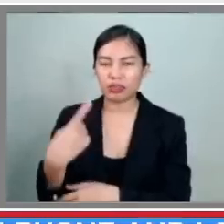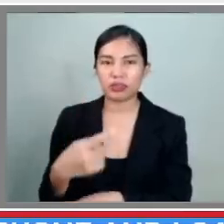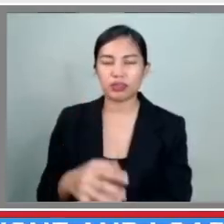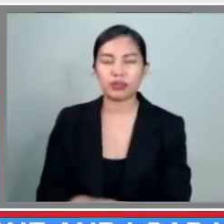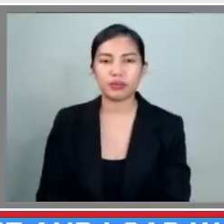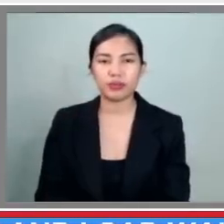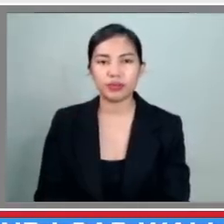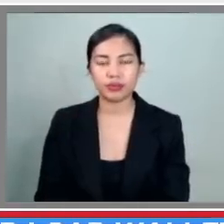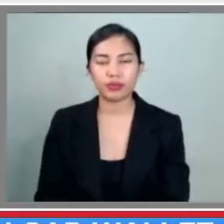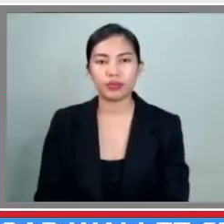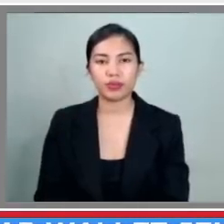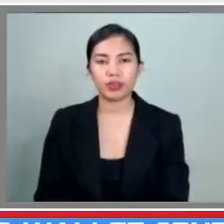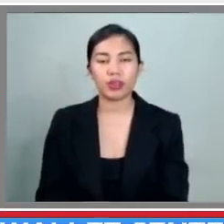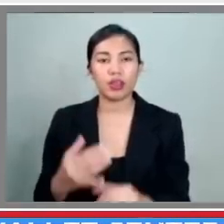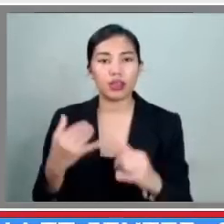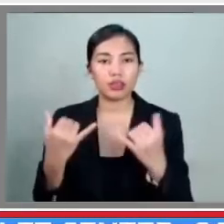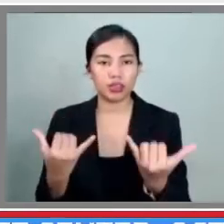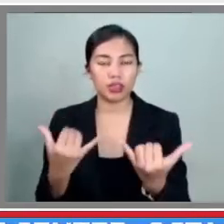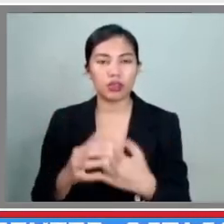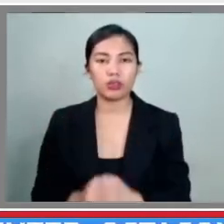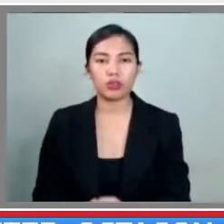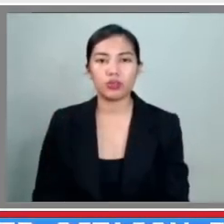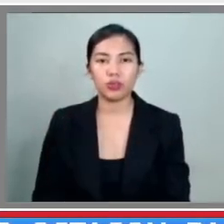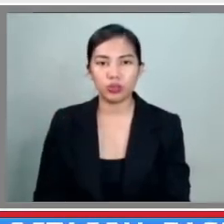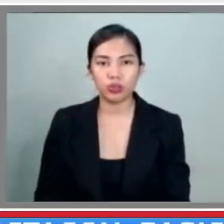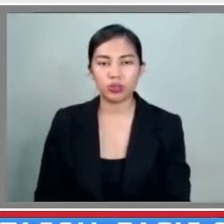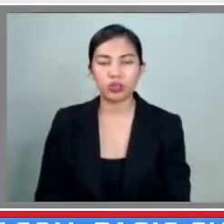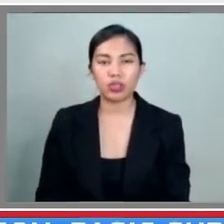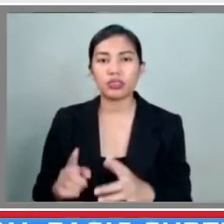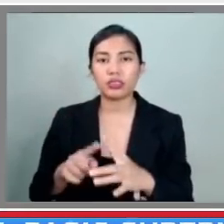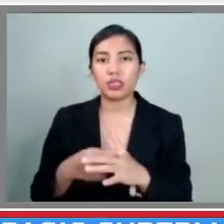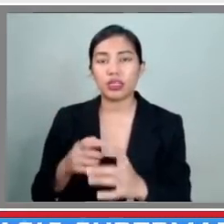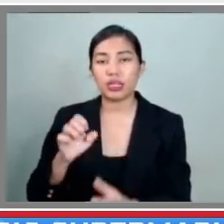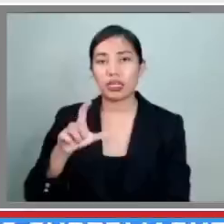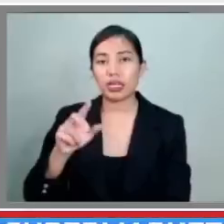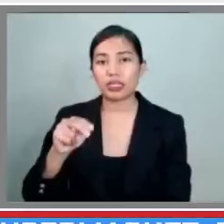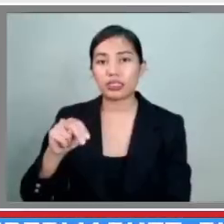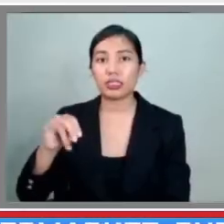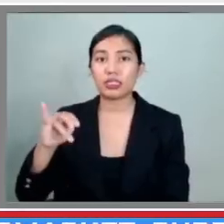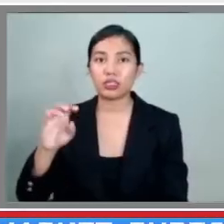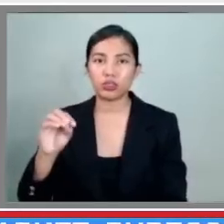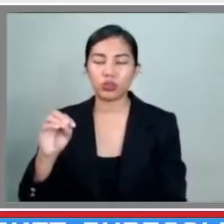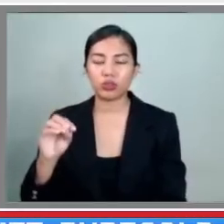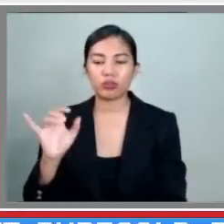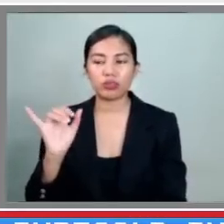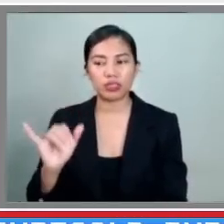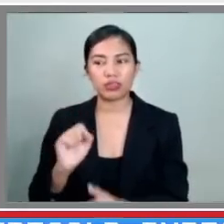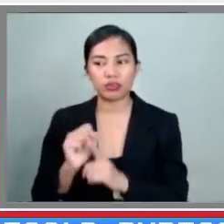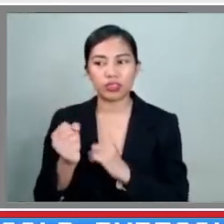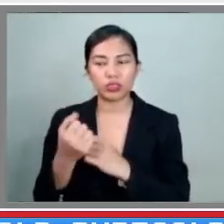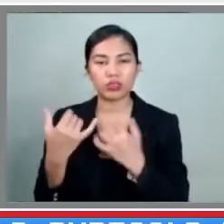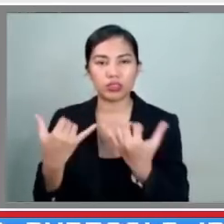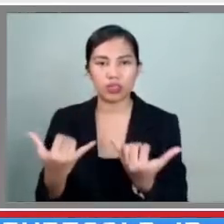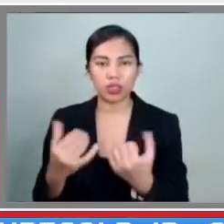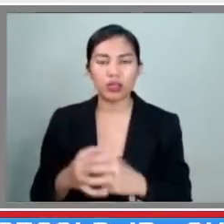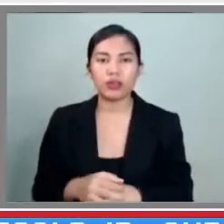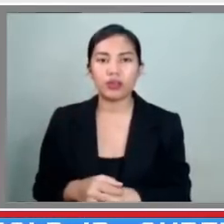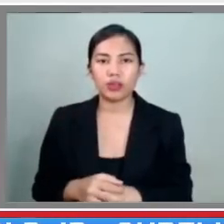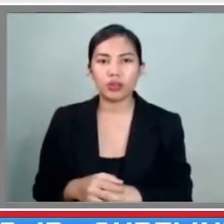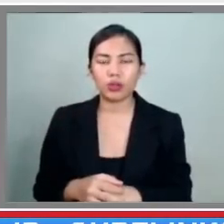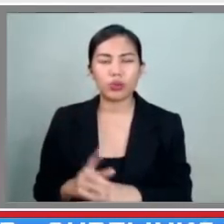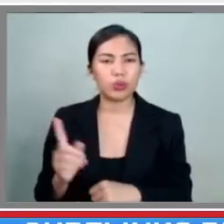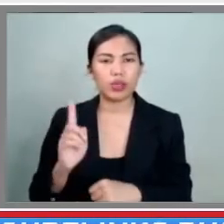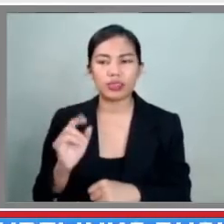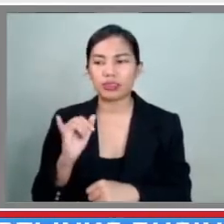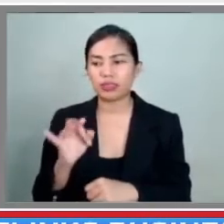sinasabi rin na pasimula pa nga lang daw ang El Nino, sir. Tapos ganito na ang sitwasyon. Paano pa kaya kung tumindi pa daw ang init at hindi dumating